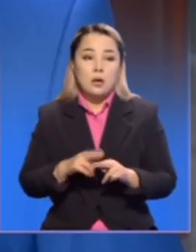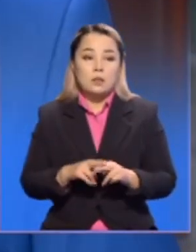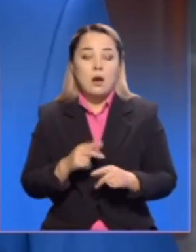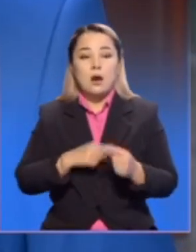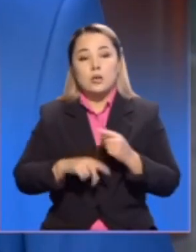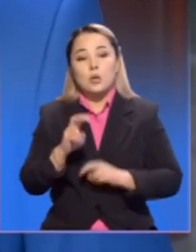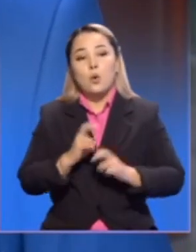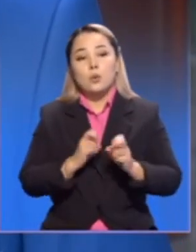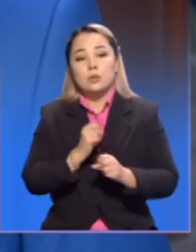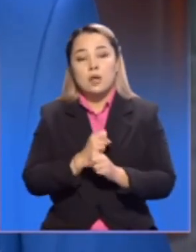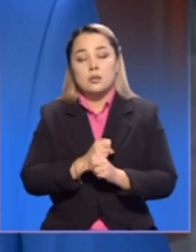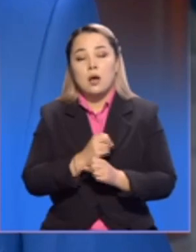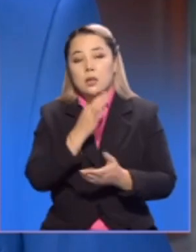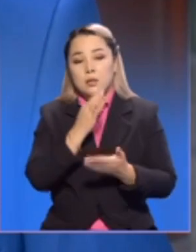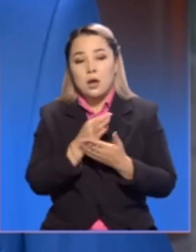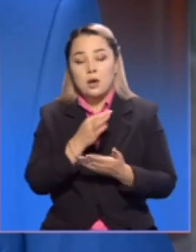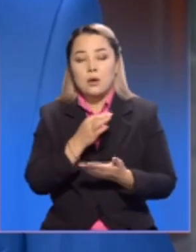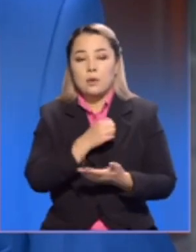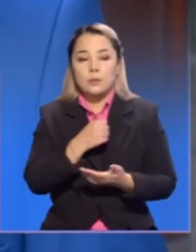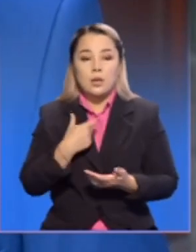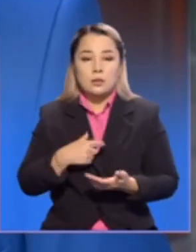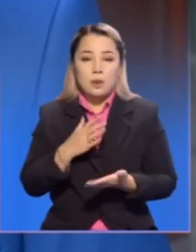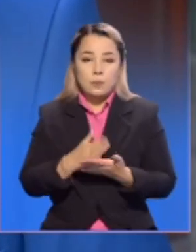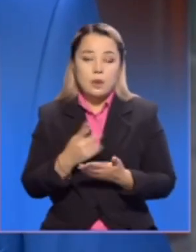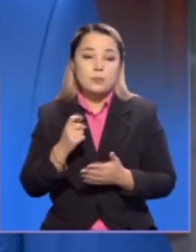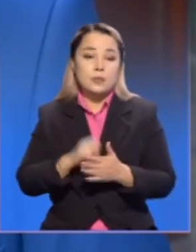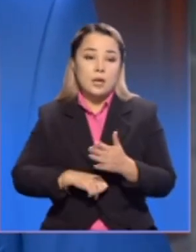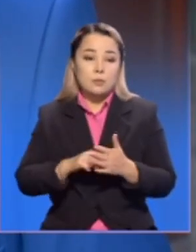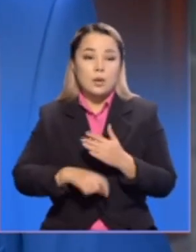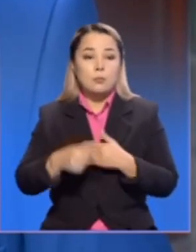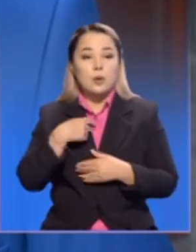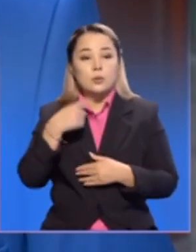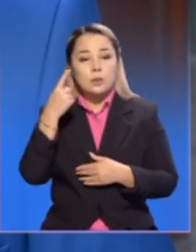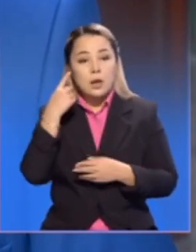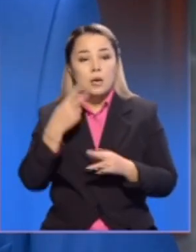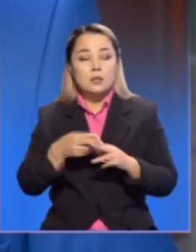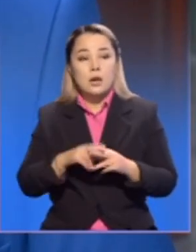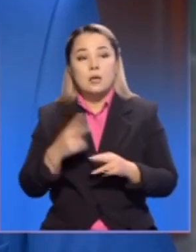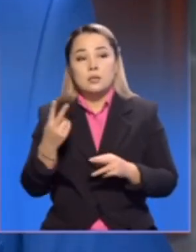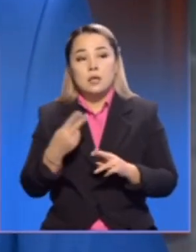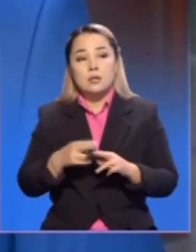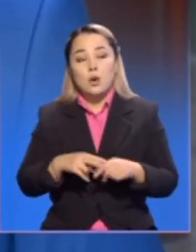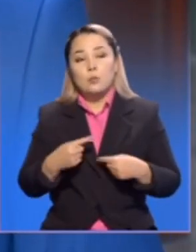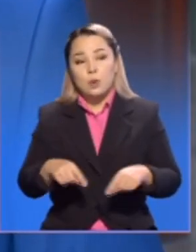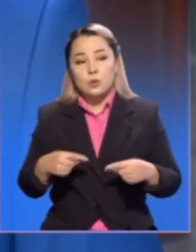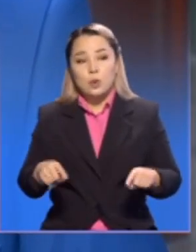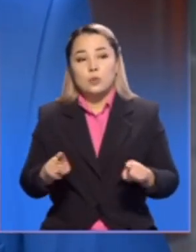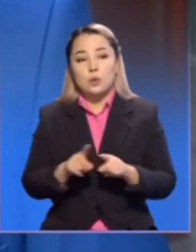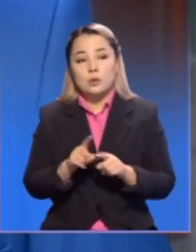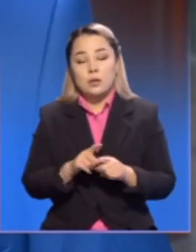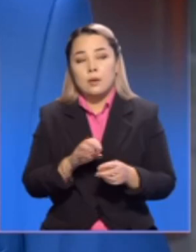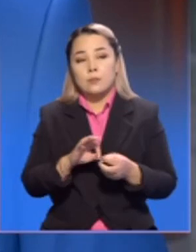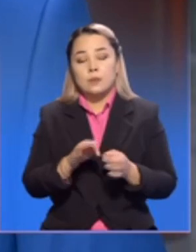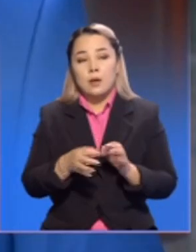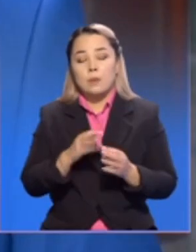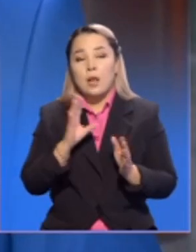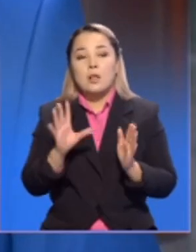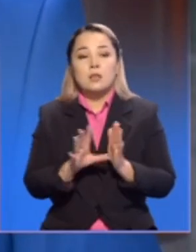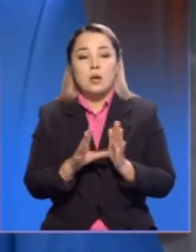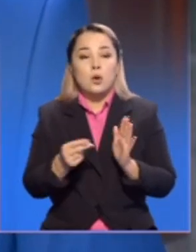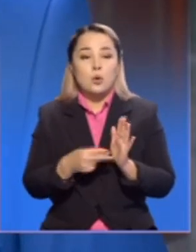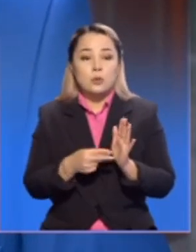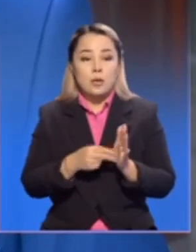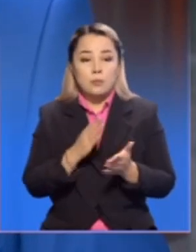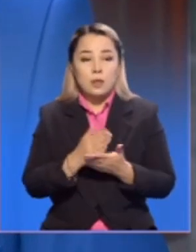қайта өндіру зауыттарының мойнына түседі. Бұл бір себебі деп есептеймін. Екіншіден тағы да басқа жол нелері бар. Мысалы, электрқуаттың